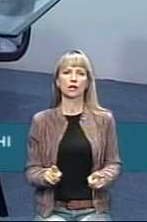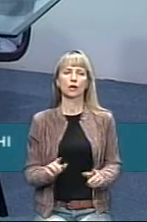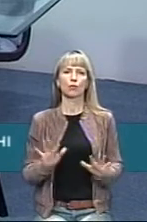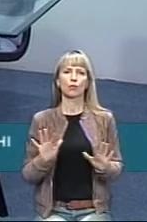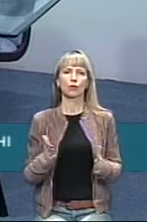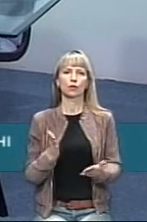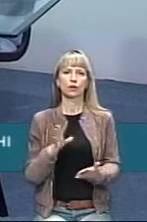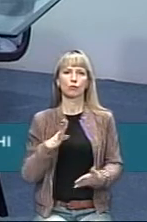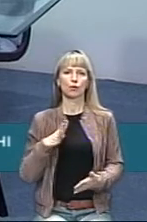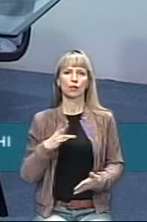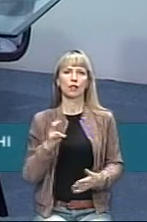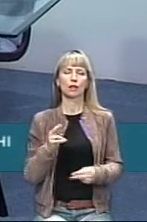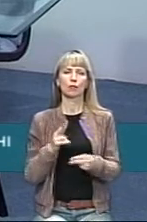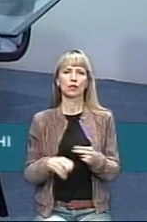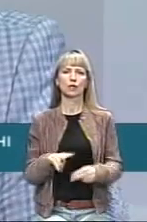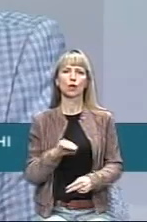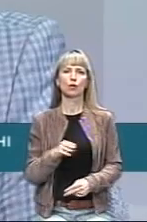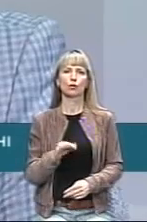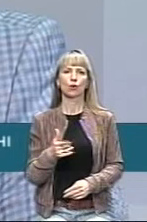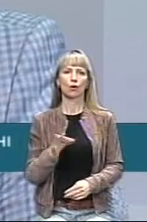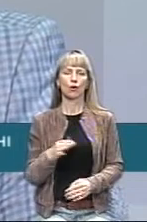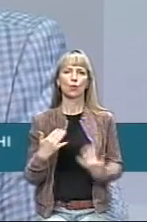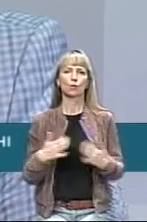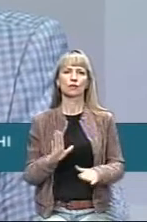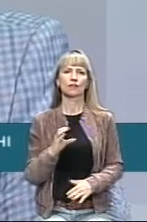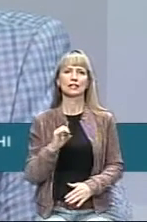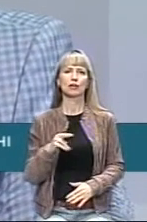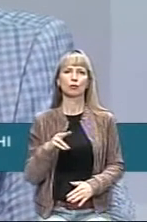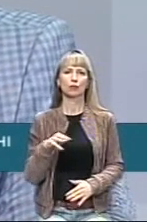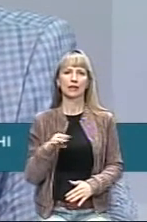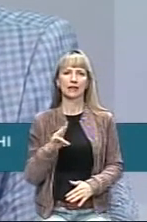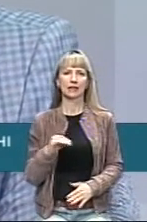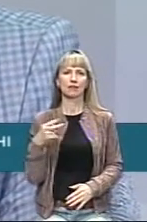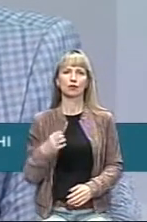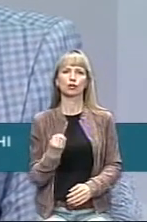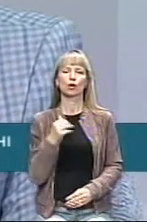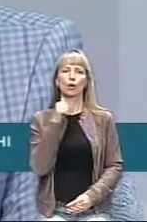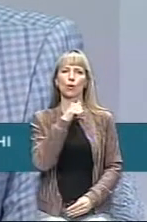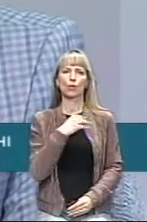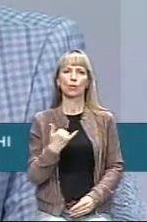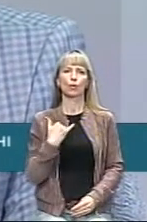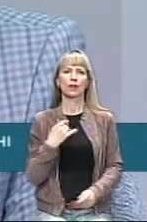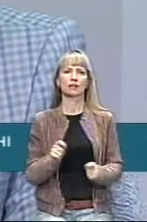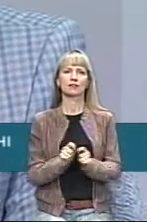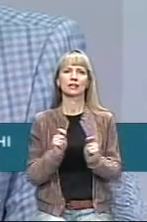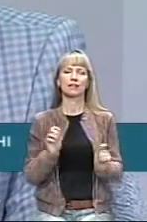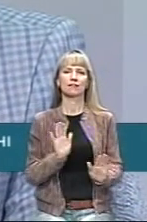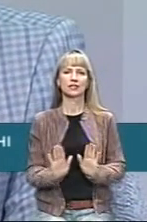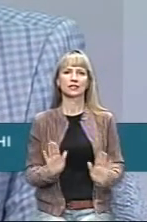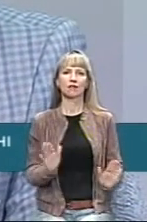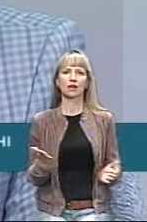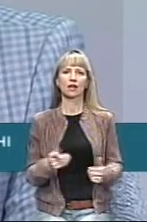Події відбувалися наприкінці лютого. Вже в серпні 2014 року у нас відкрилася виставка,